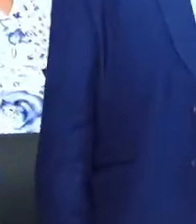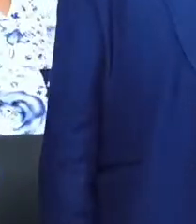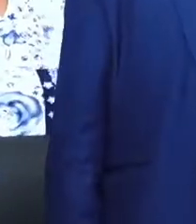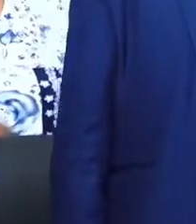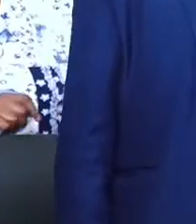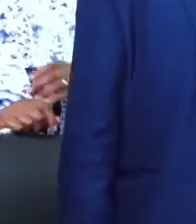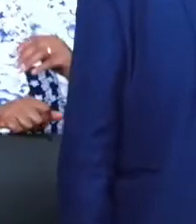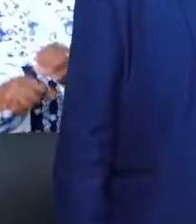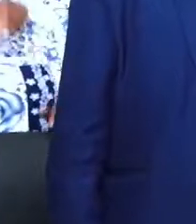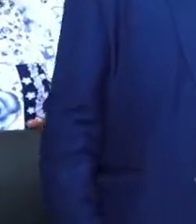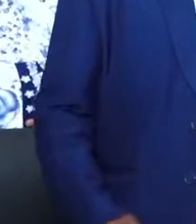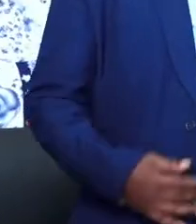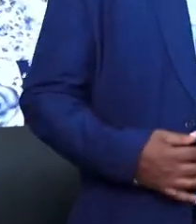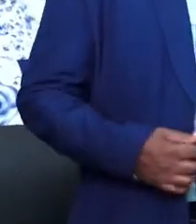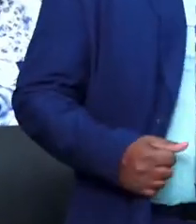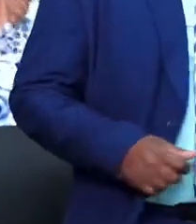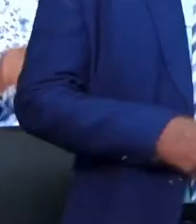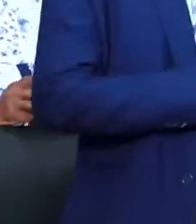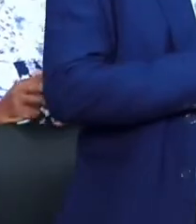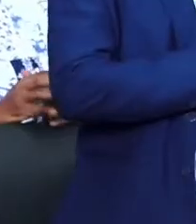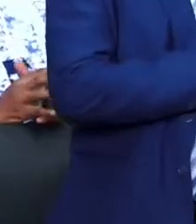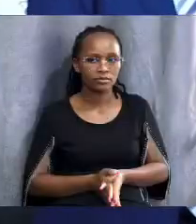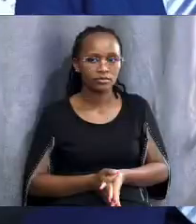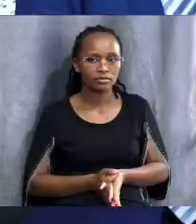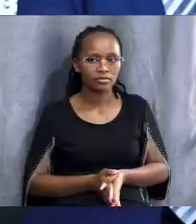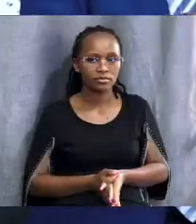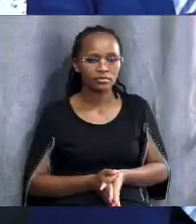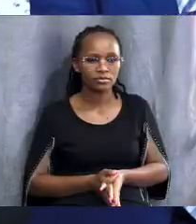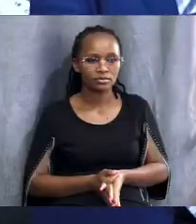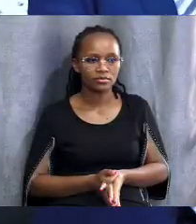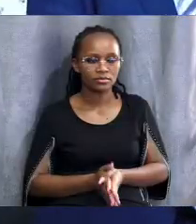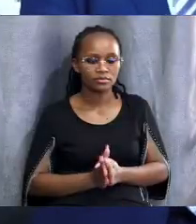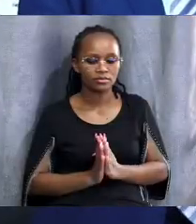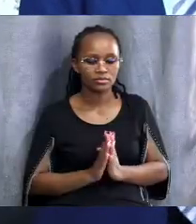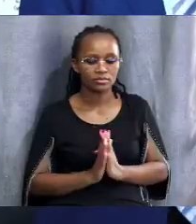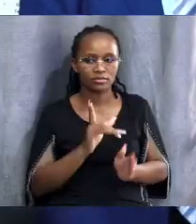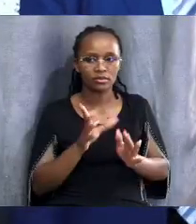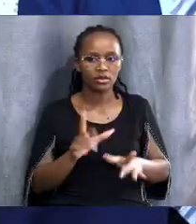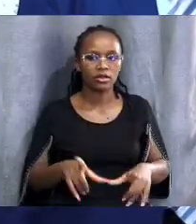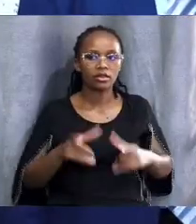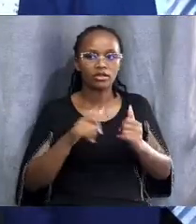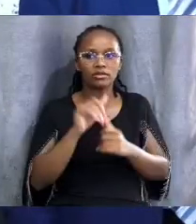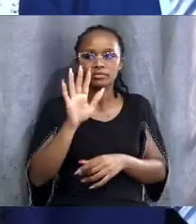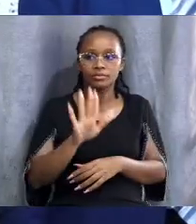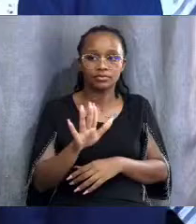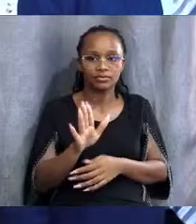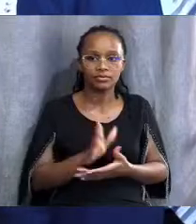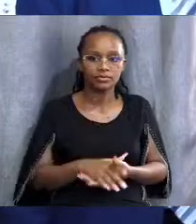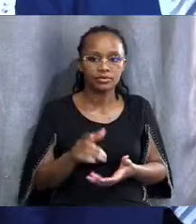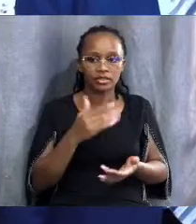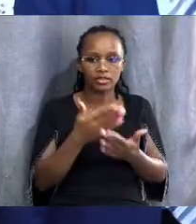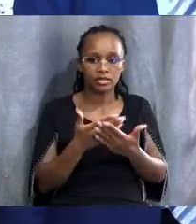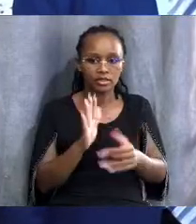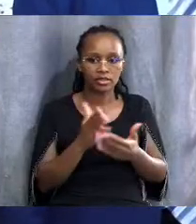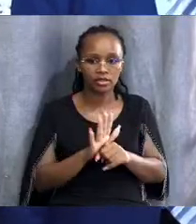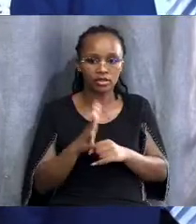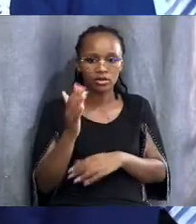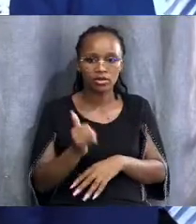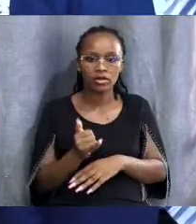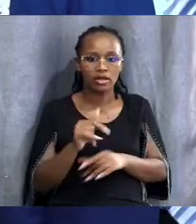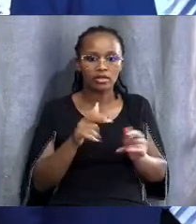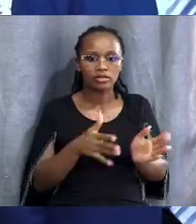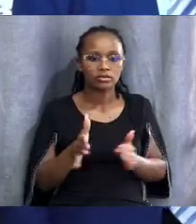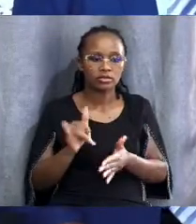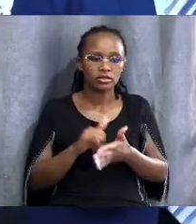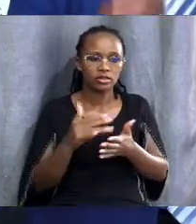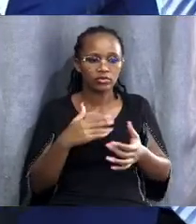Tuombe. Baba wetu uishie milele, twa sema ni asanti kwa nafasi